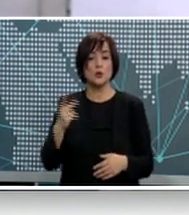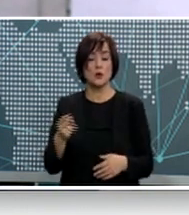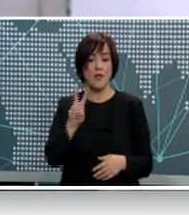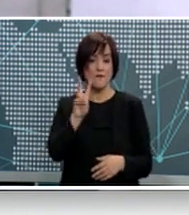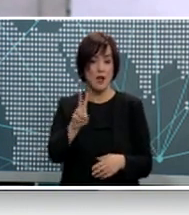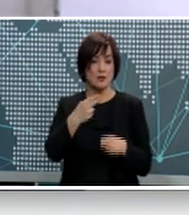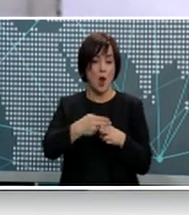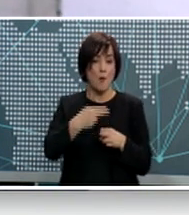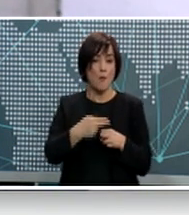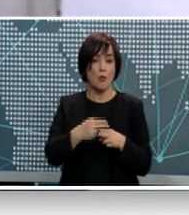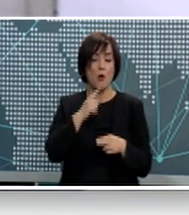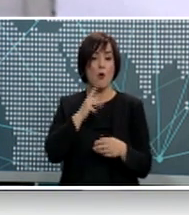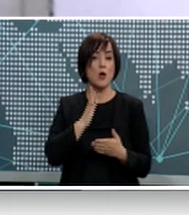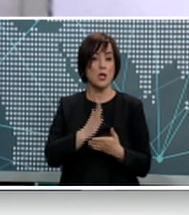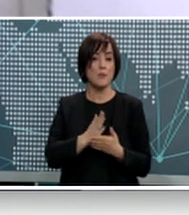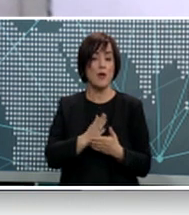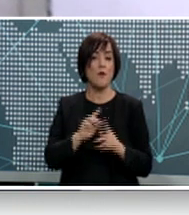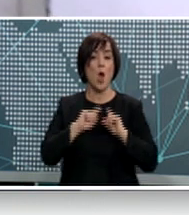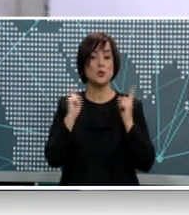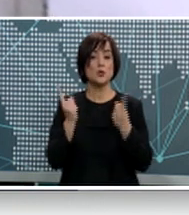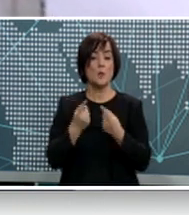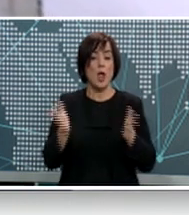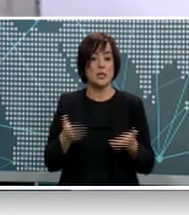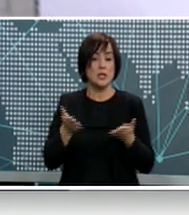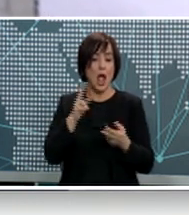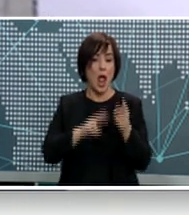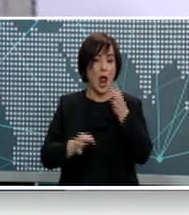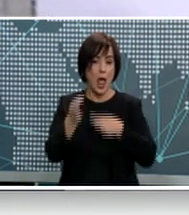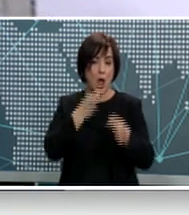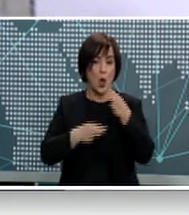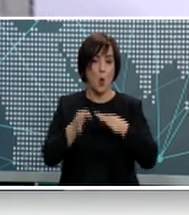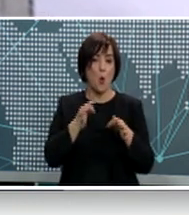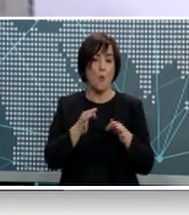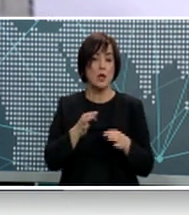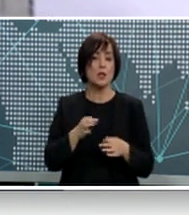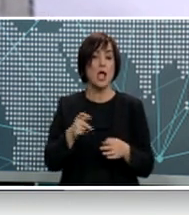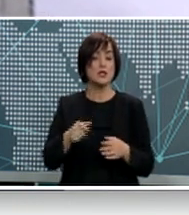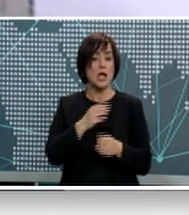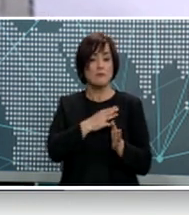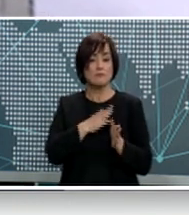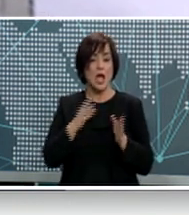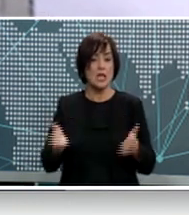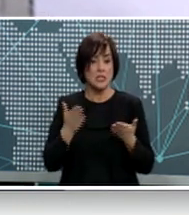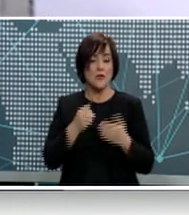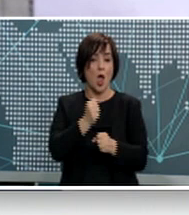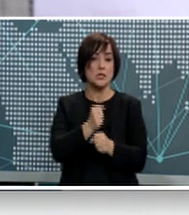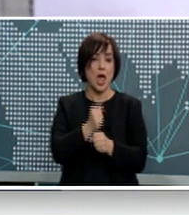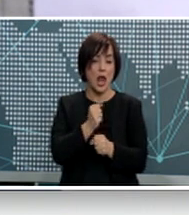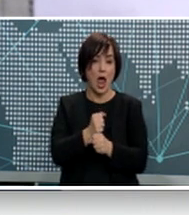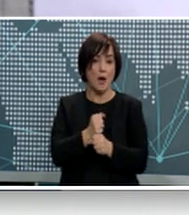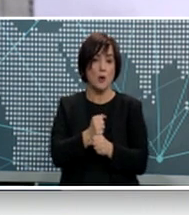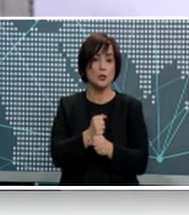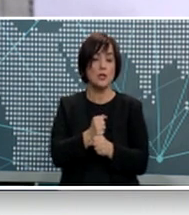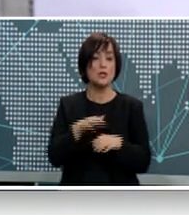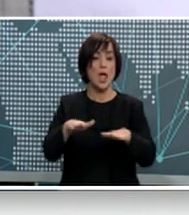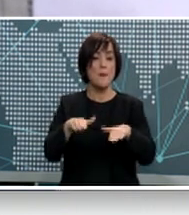20 пациенти кои што се наоѓаат во собата за интензивно лекување, интензивно се работи во нив и